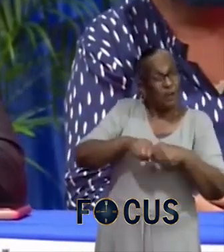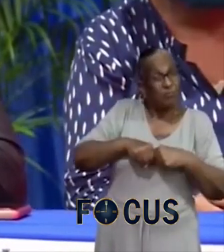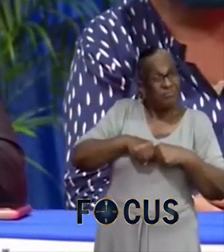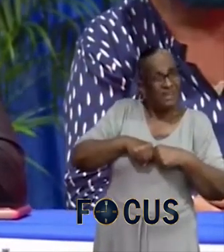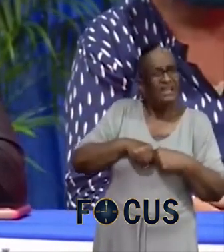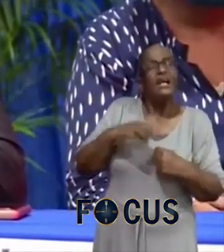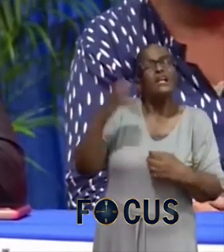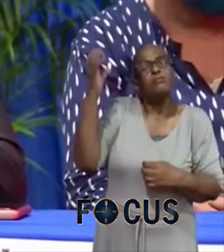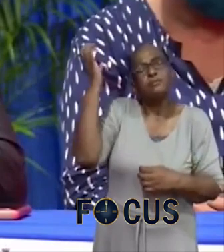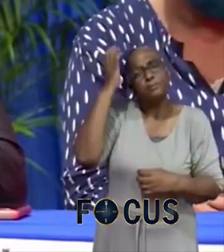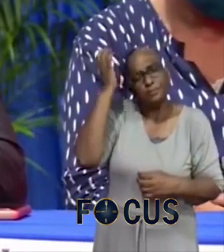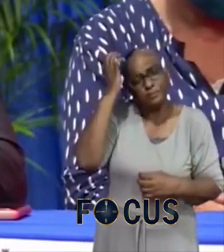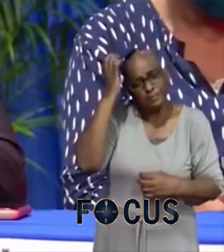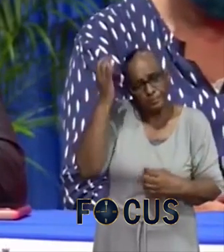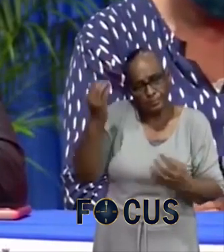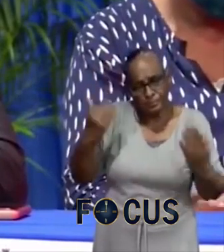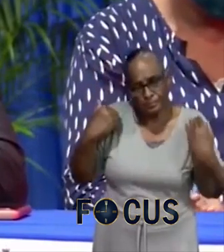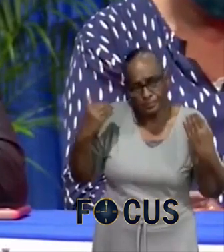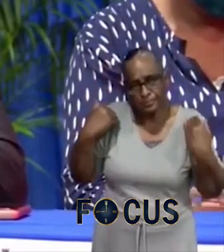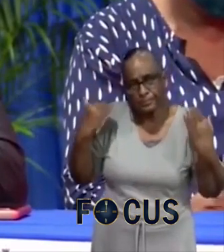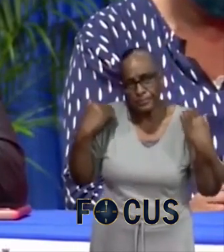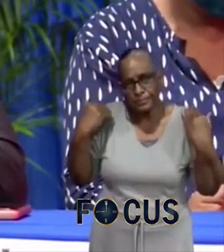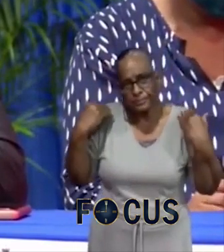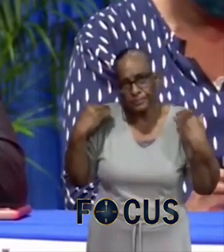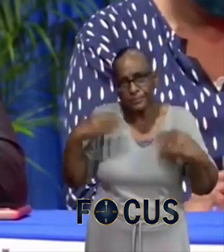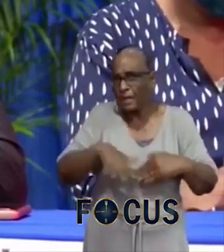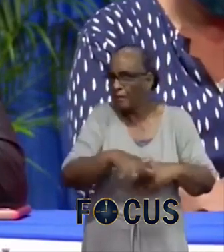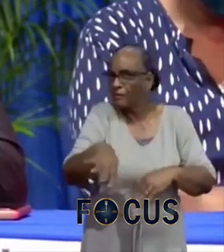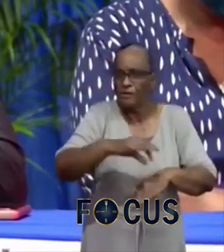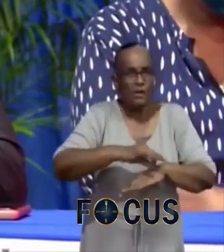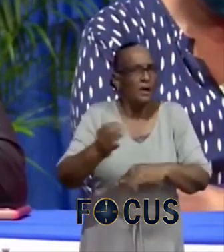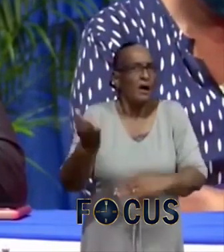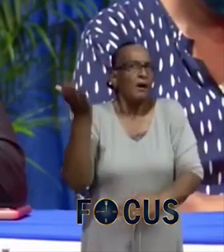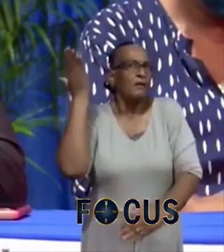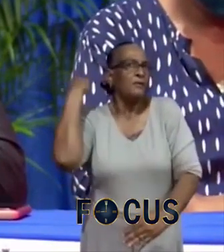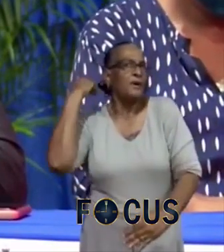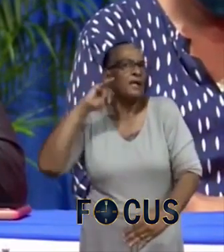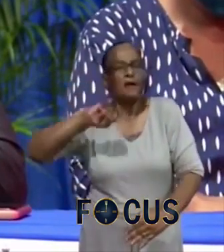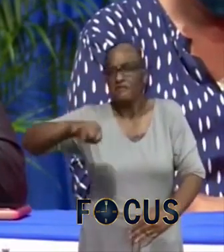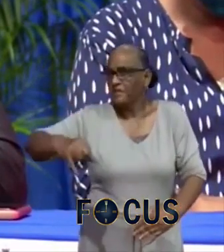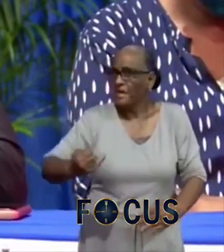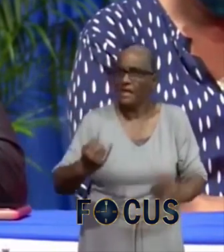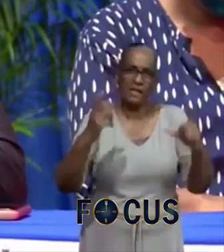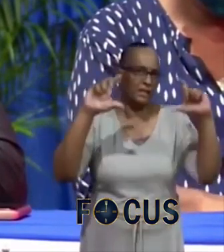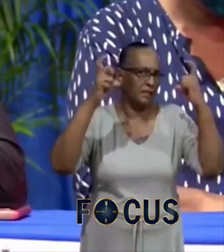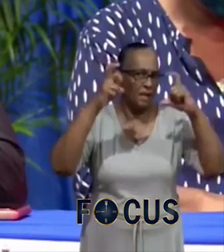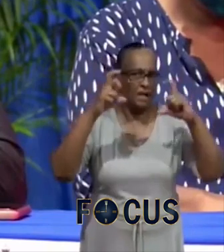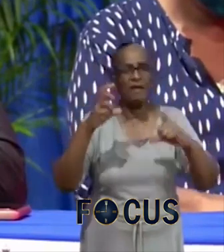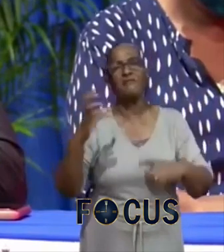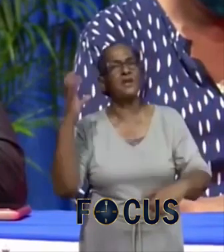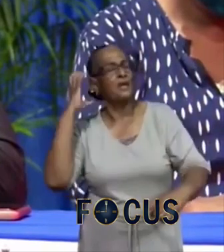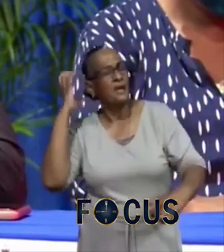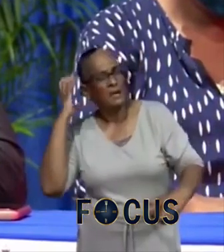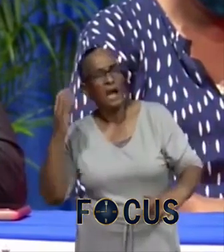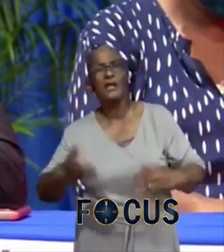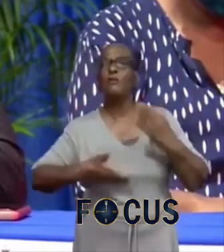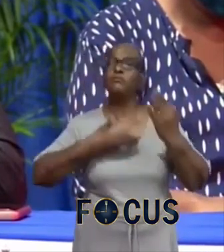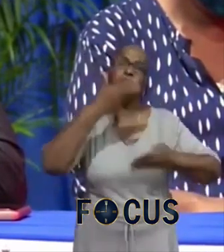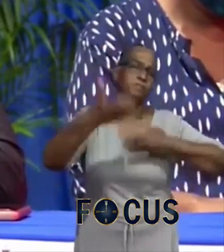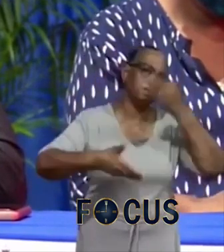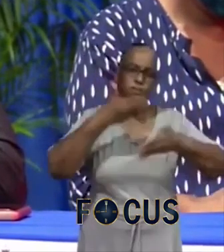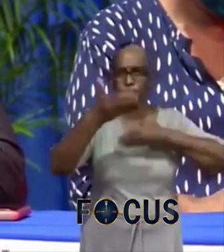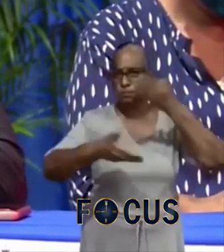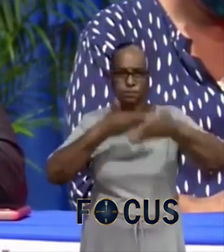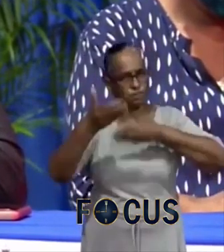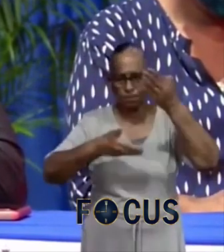kraai. En dat is ook waarom volksgezondheid vanaf januari op de tv, op de radio, constant bezig is